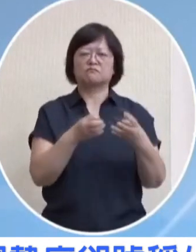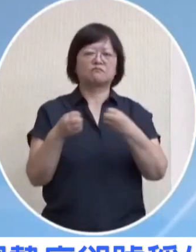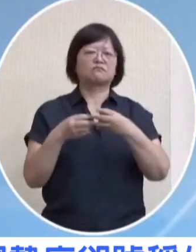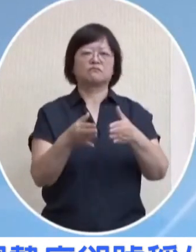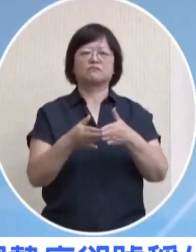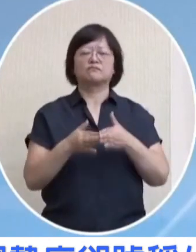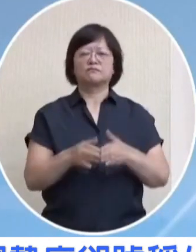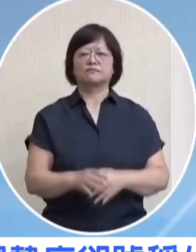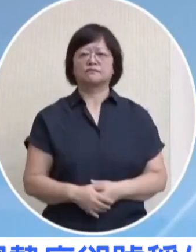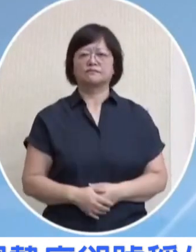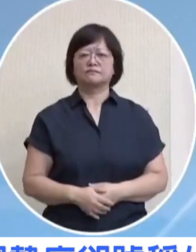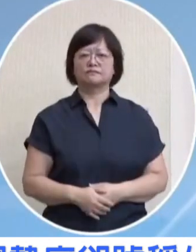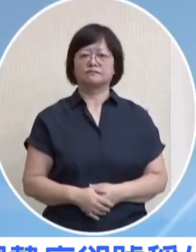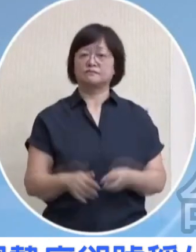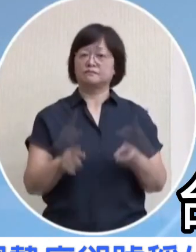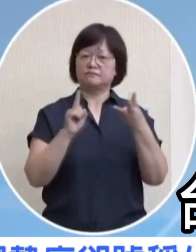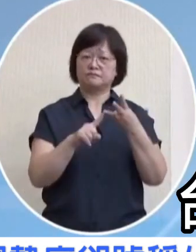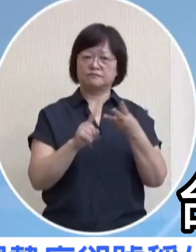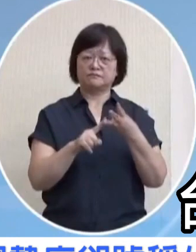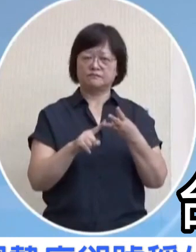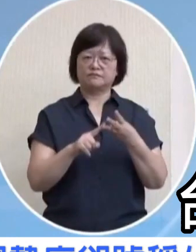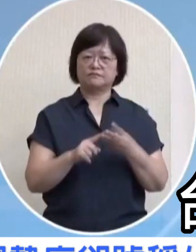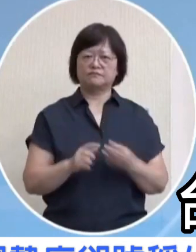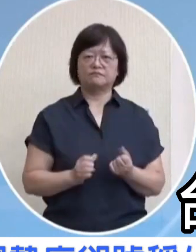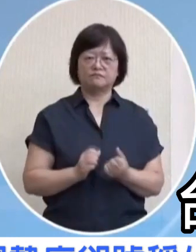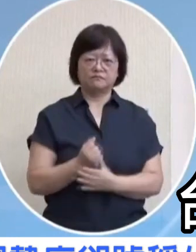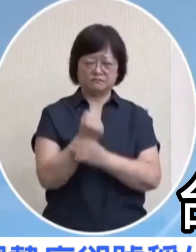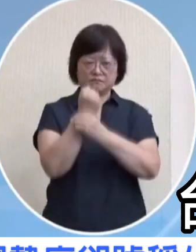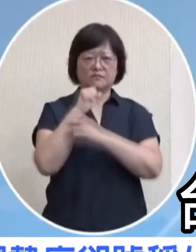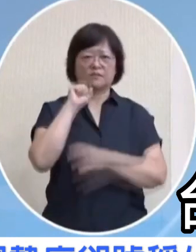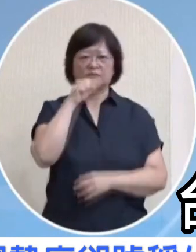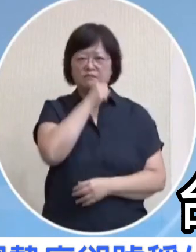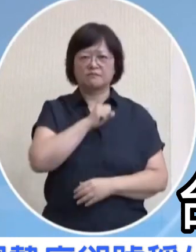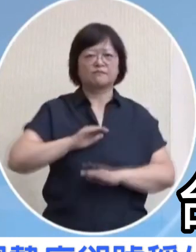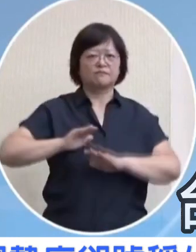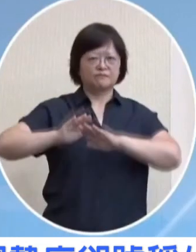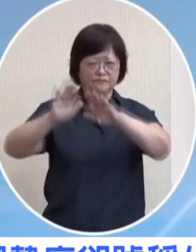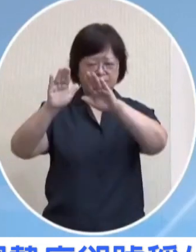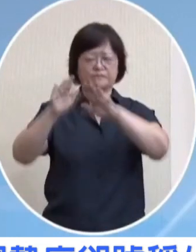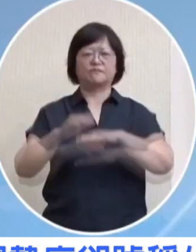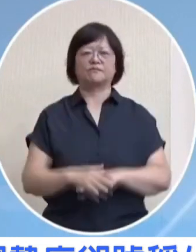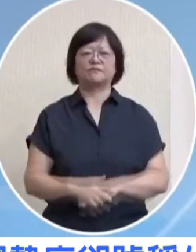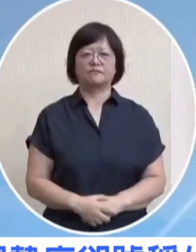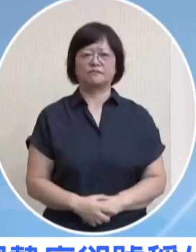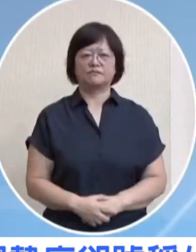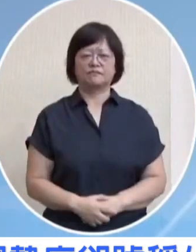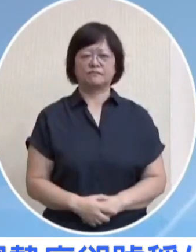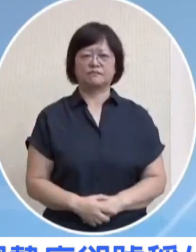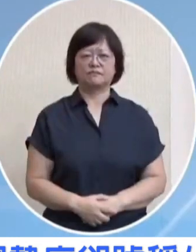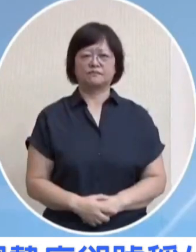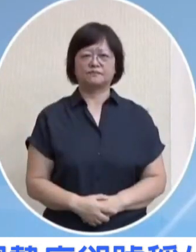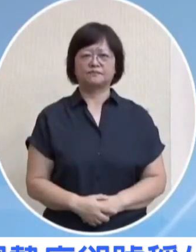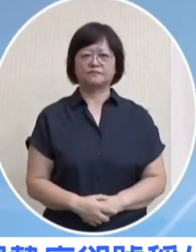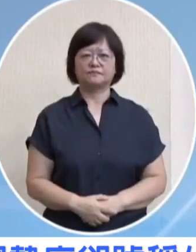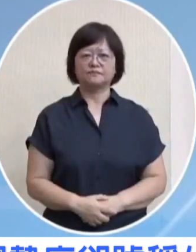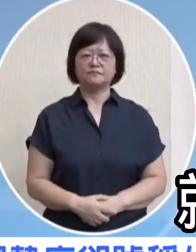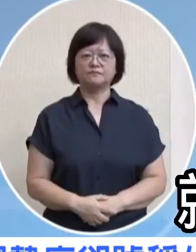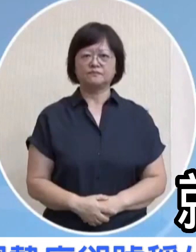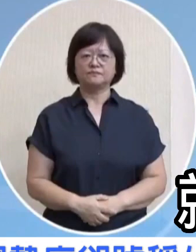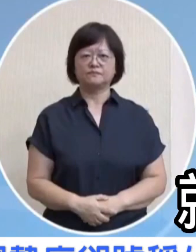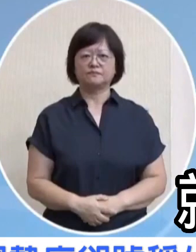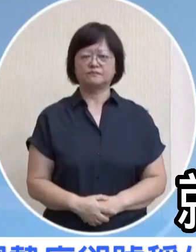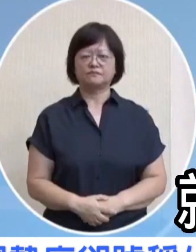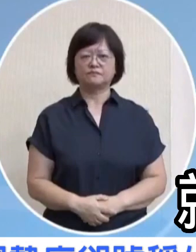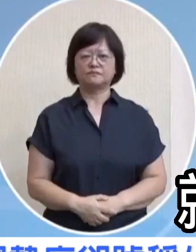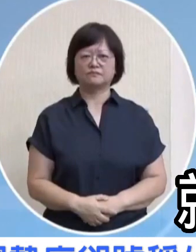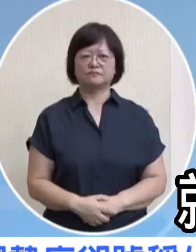支持台湾继续前进的力量。我的参选就是